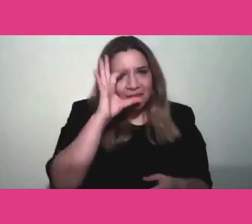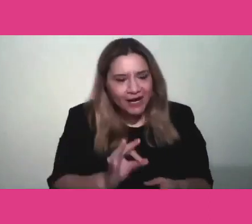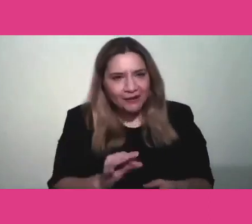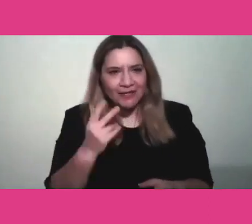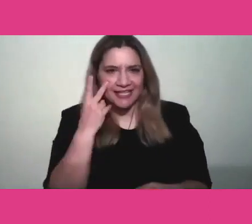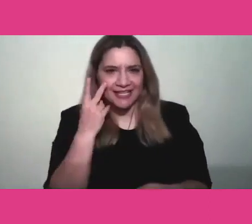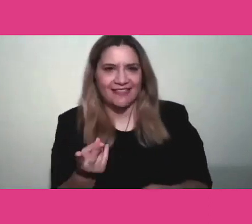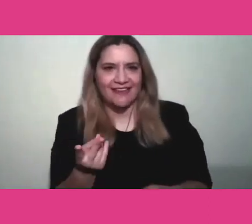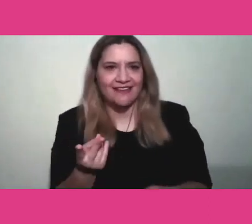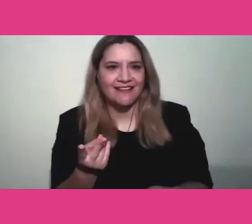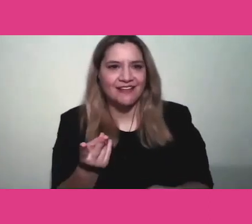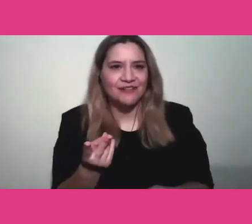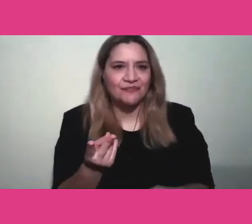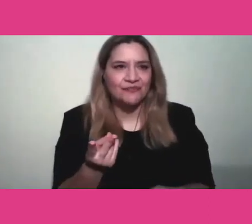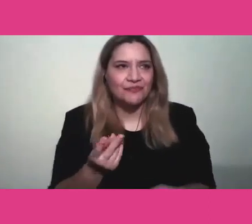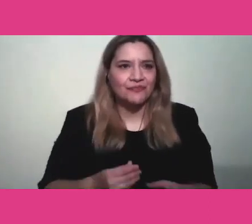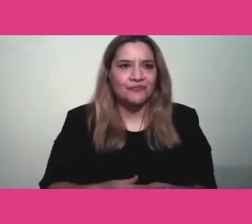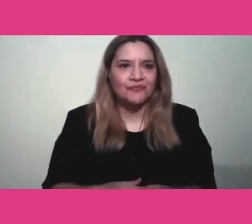Ούτε να τα